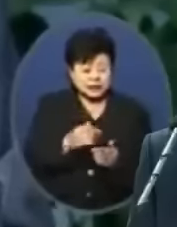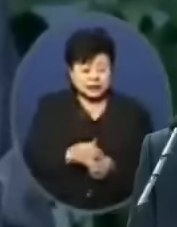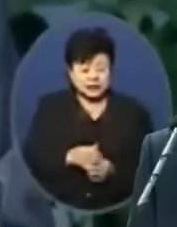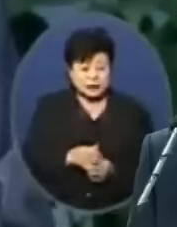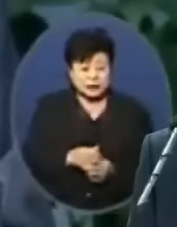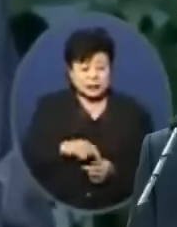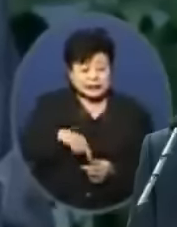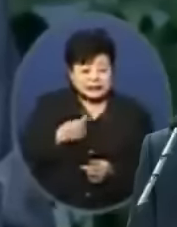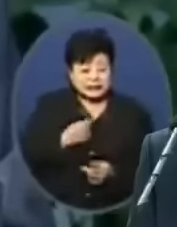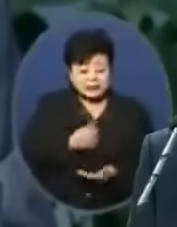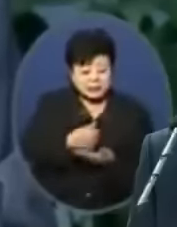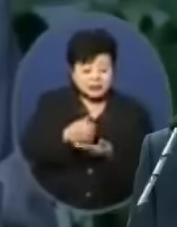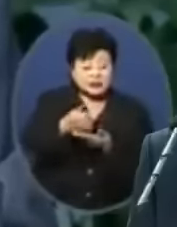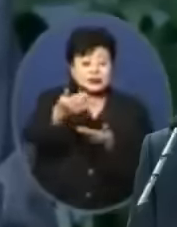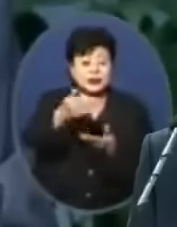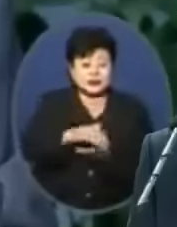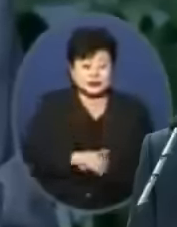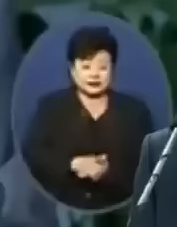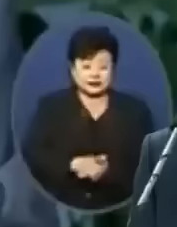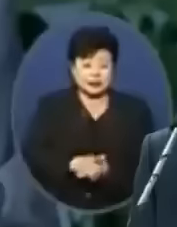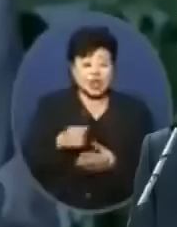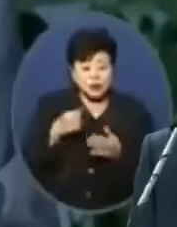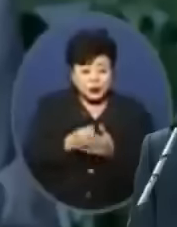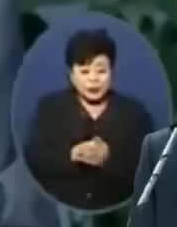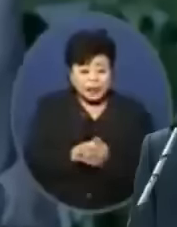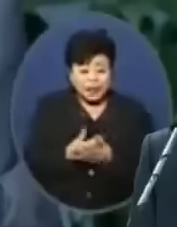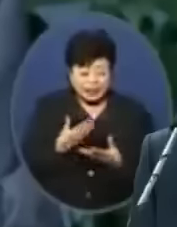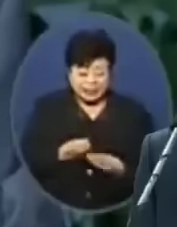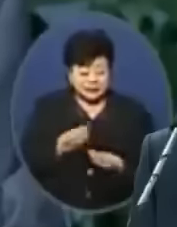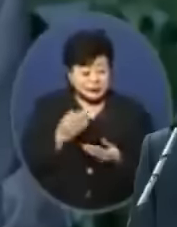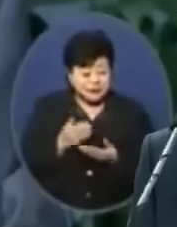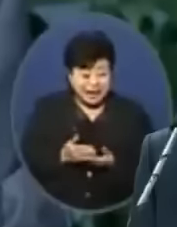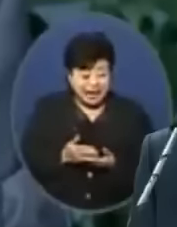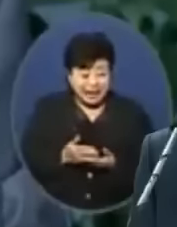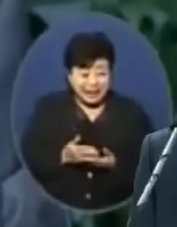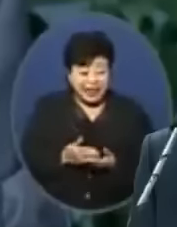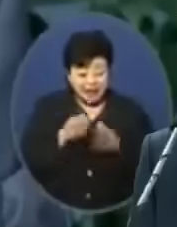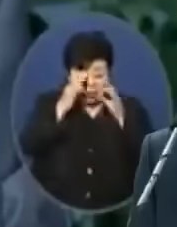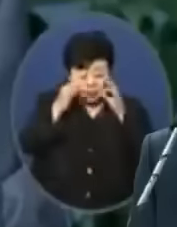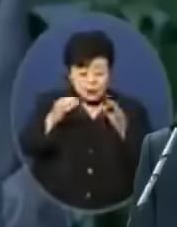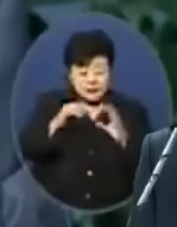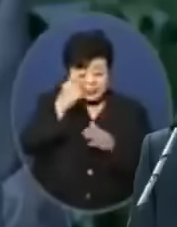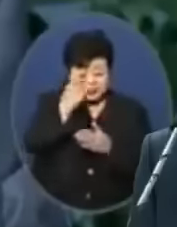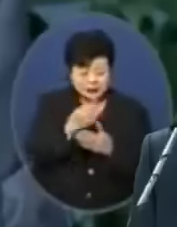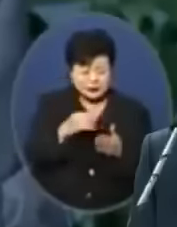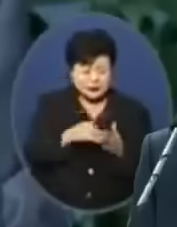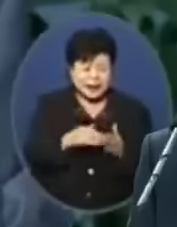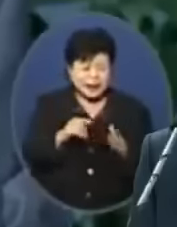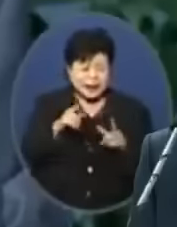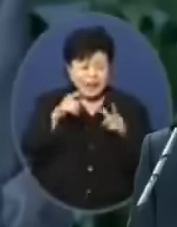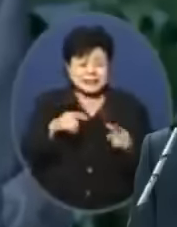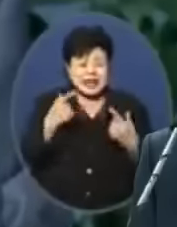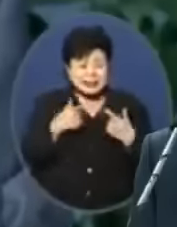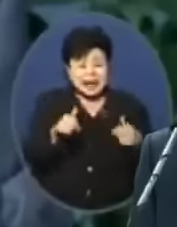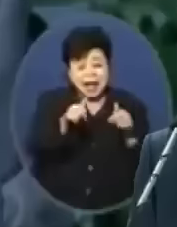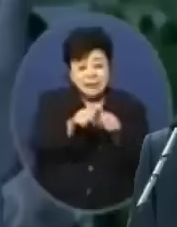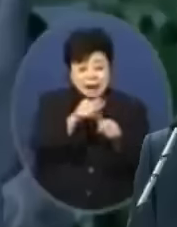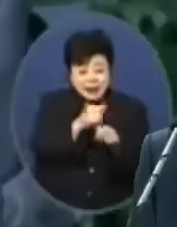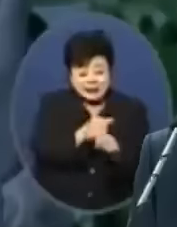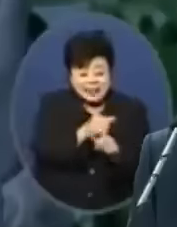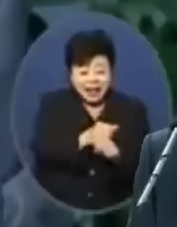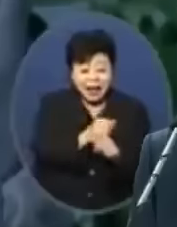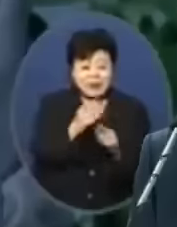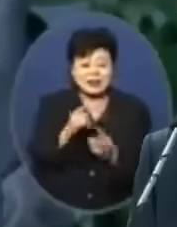여러분을 격려해 주십시오. 용기야 낙심하지 말라. 볼지어다 세상 끝날까지 내가 항상 너와 함께